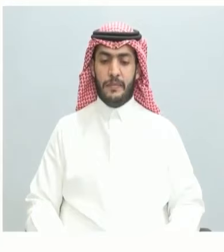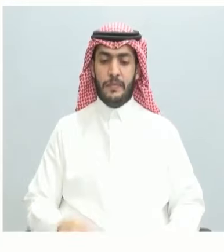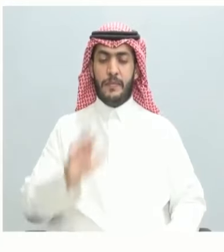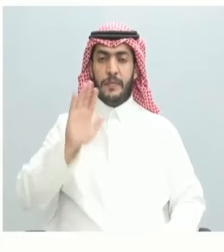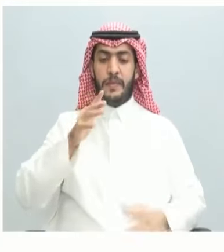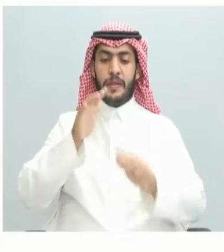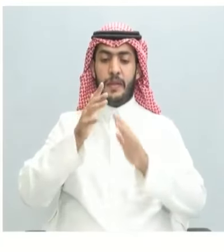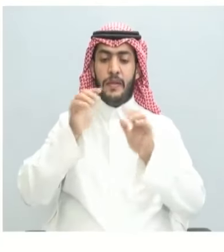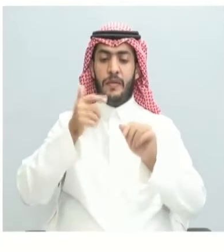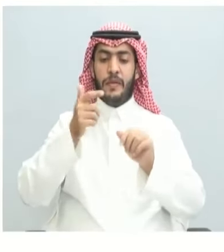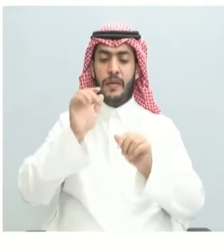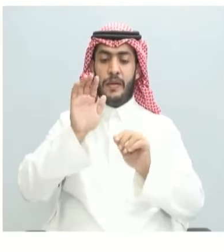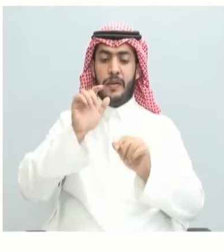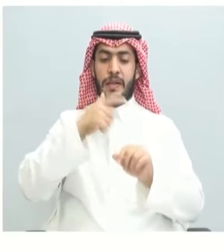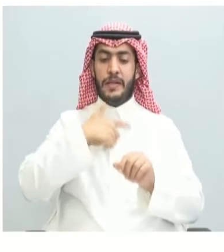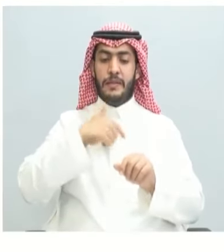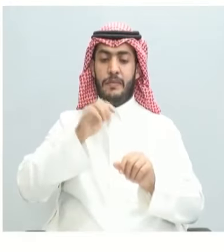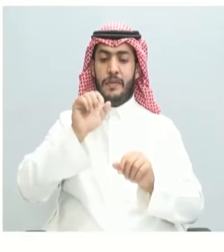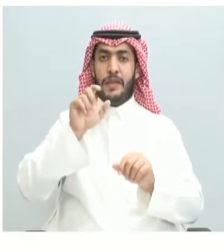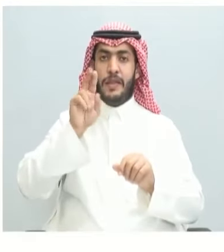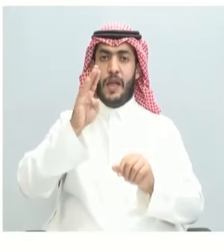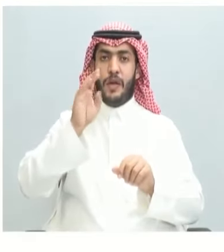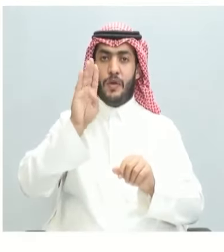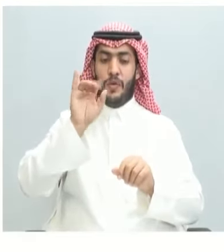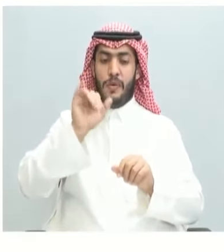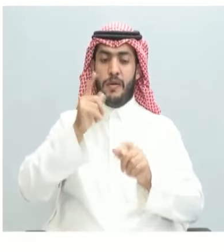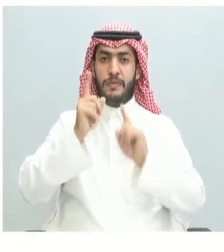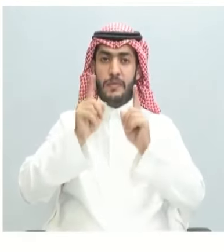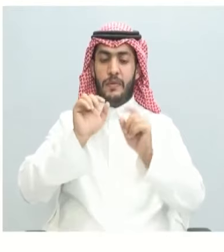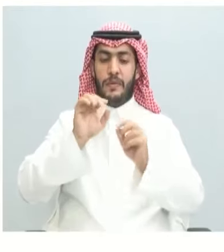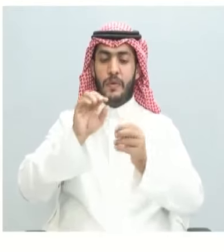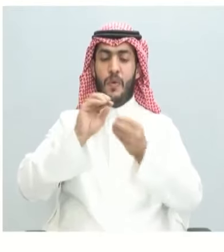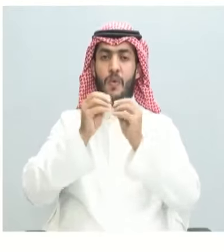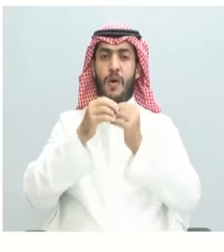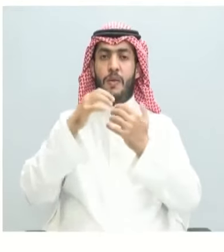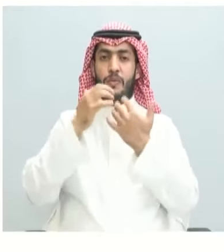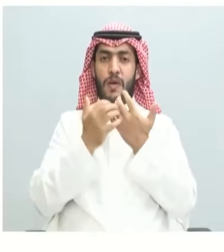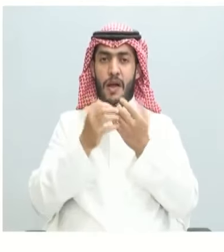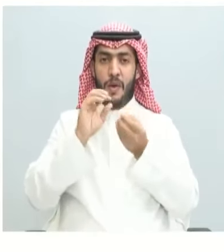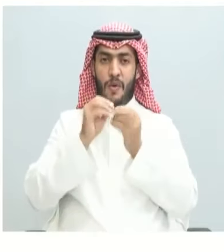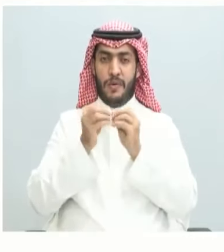عاده موجوده في فئه لبنات التحكم او الكنترول وهي برتقاليه